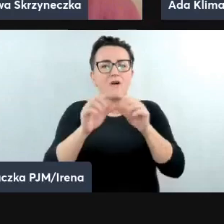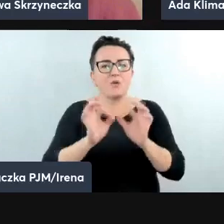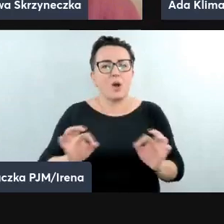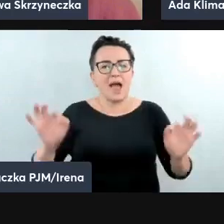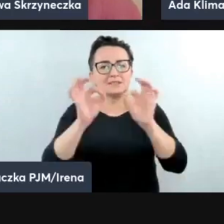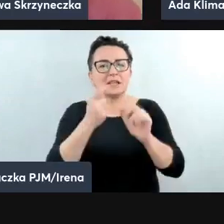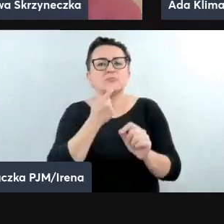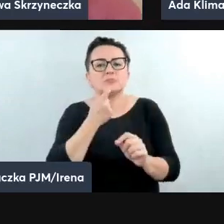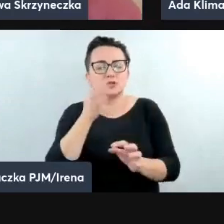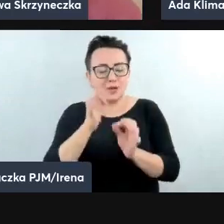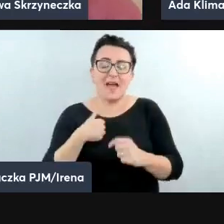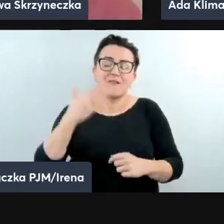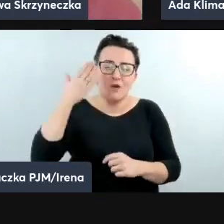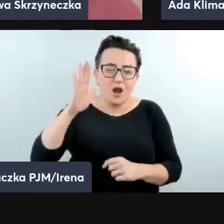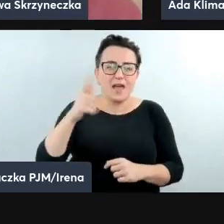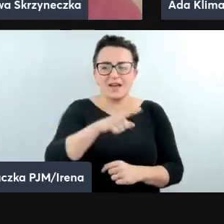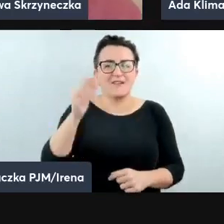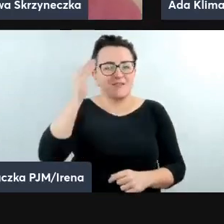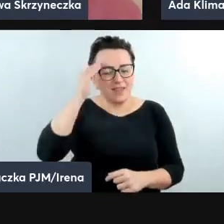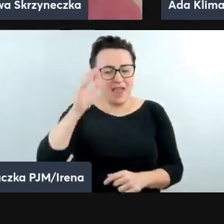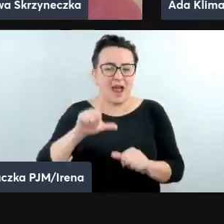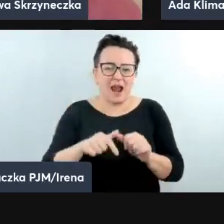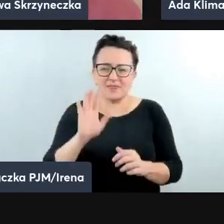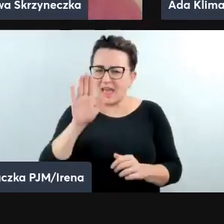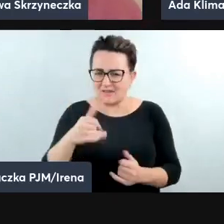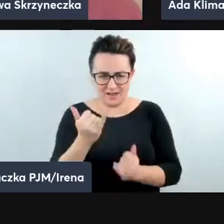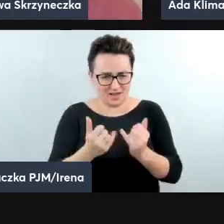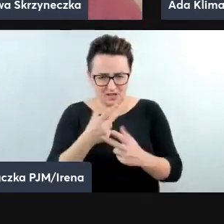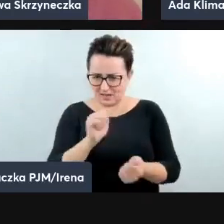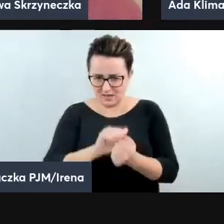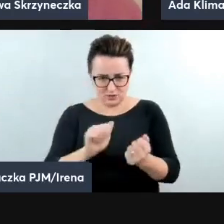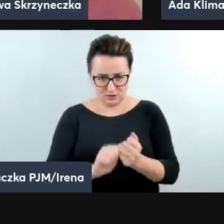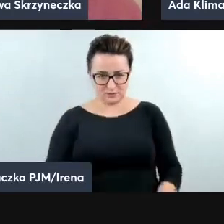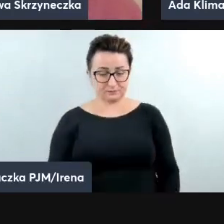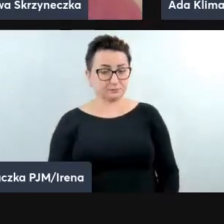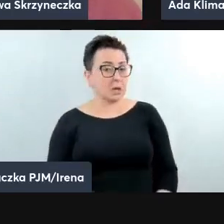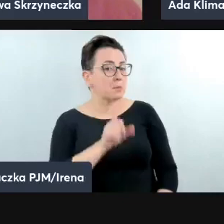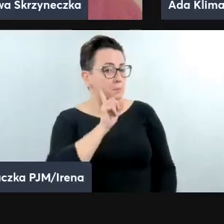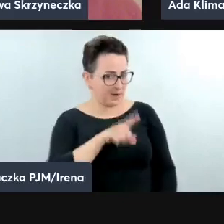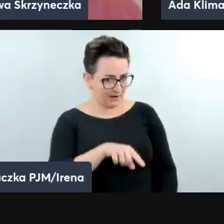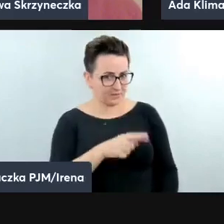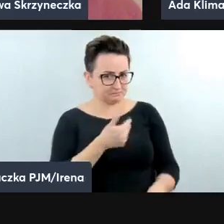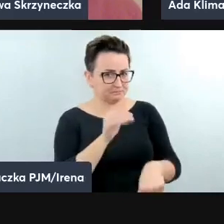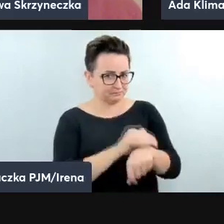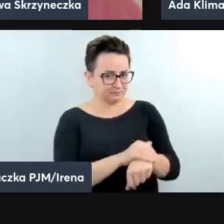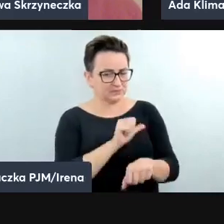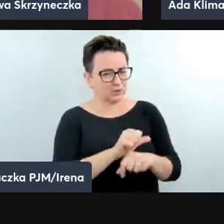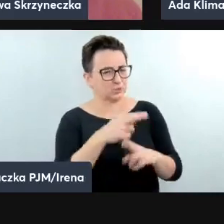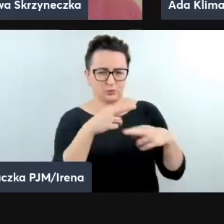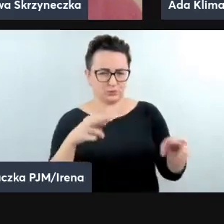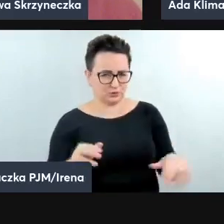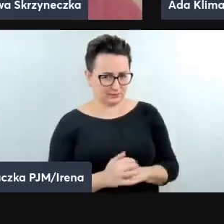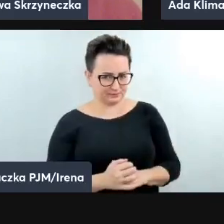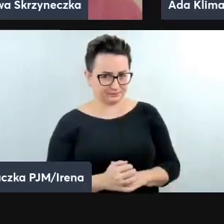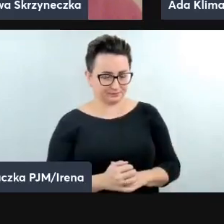No, tu się zgadzam, że jest różnie i też ta twoja refleksja, ja pamiętam, mówiłaś, to jak była premiera właśnie naszego raportu